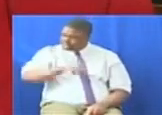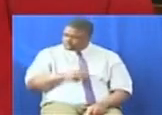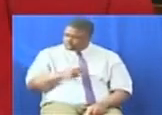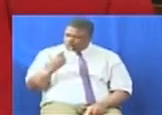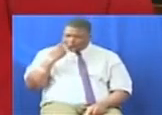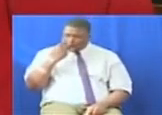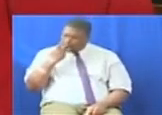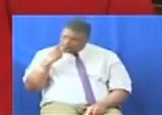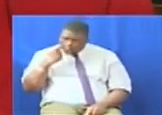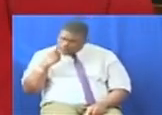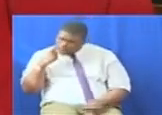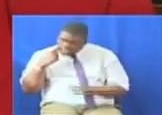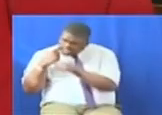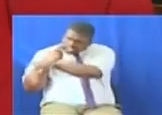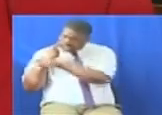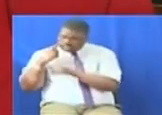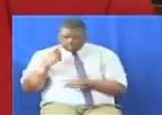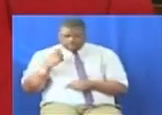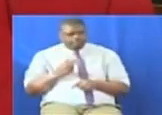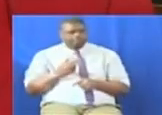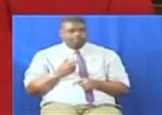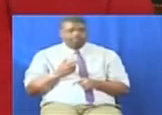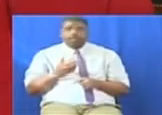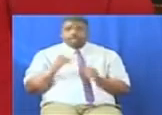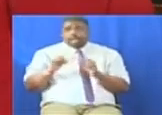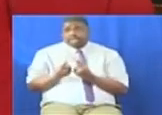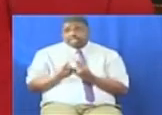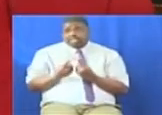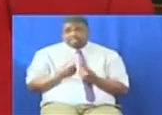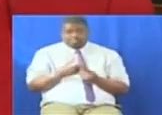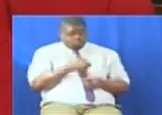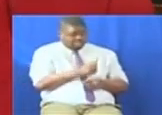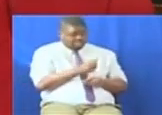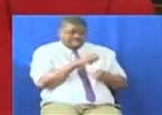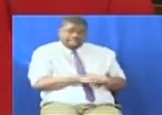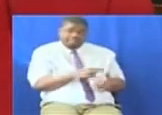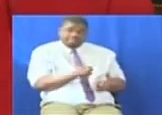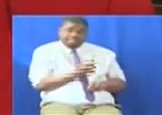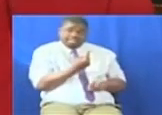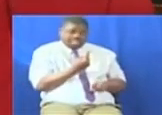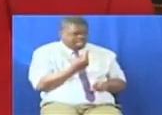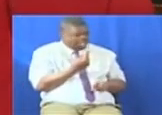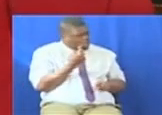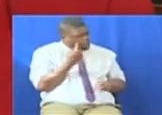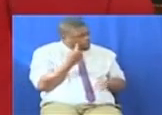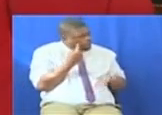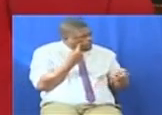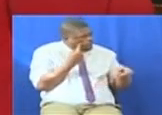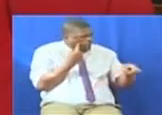yeye akikaa peke yake anawalaumu, mbona wenzangu hawaoni, mbona ruti ndio sawa sawa.